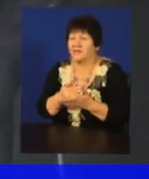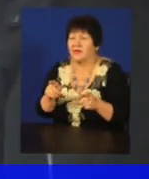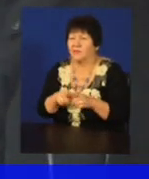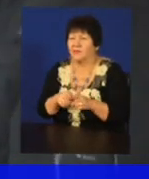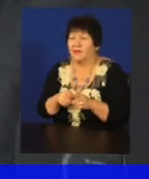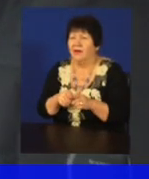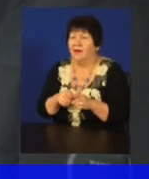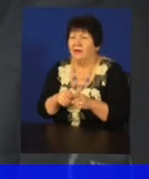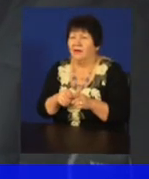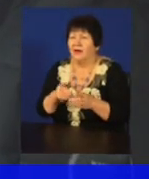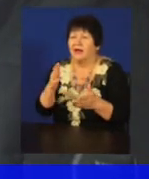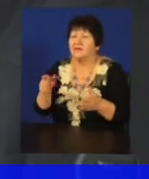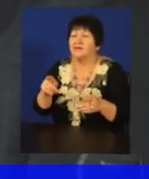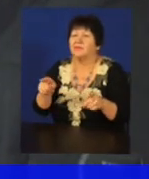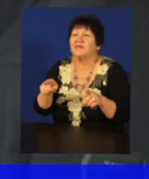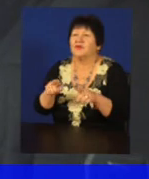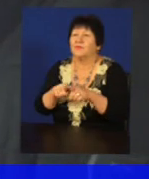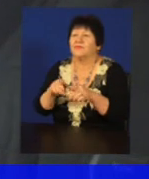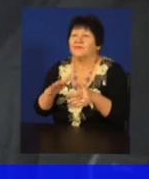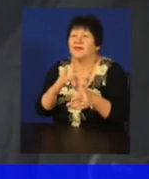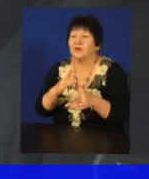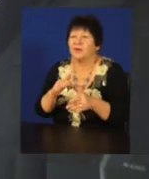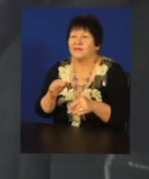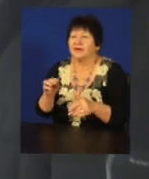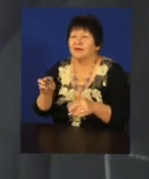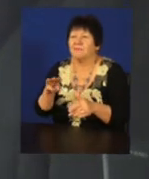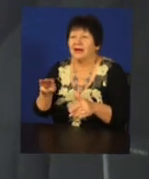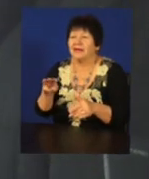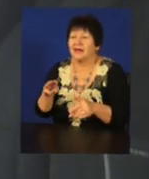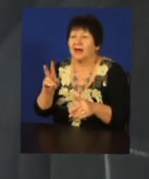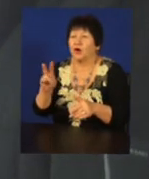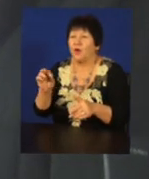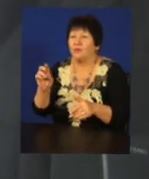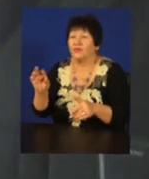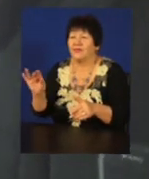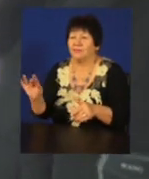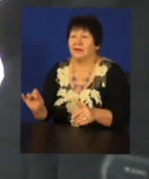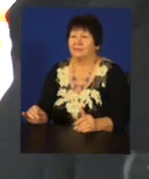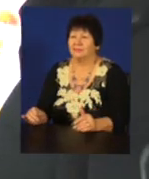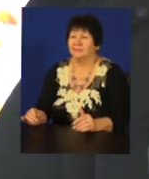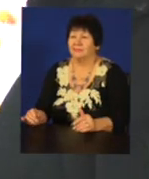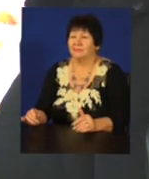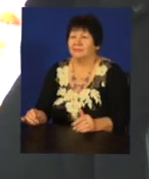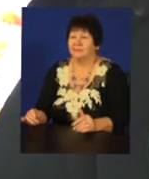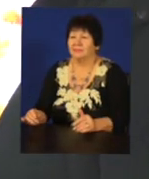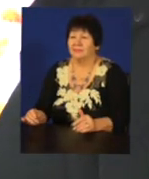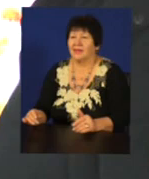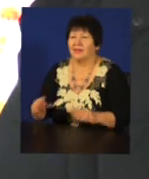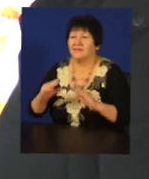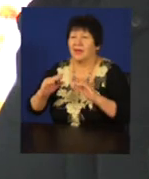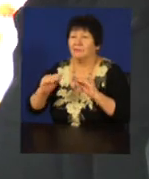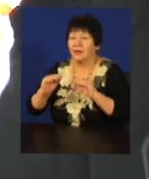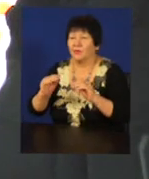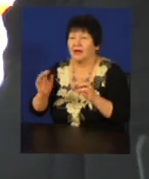Materialele combustibile, astea se numesc materiale combustibile, ușor combustibile. Deci, și îi plapumă